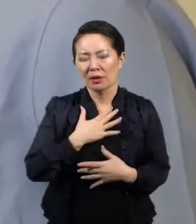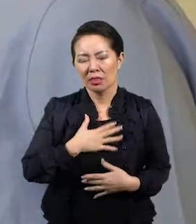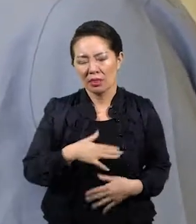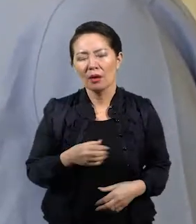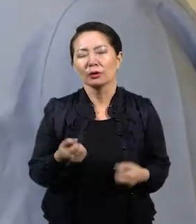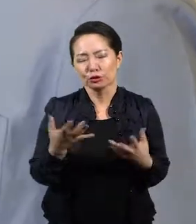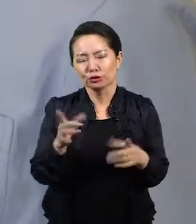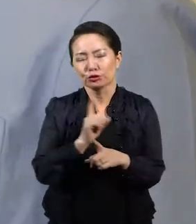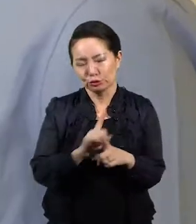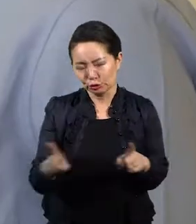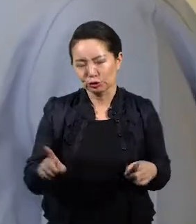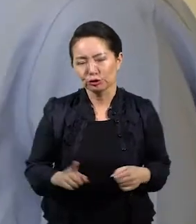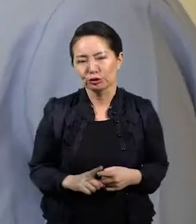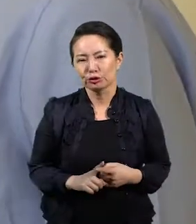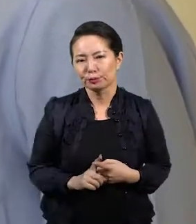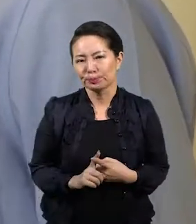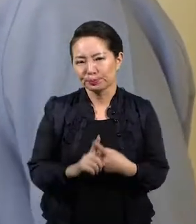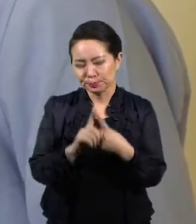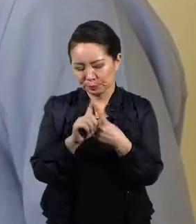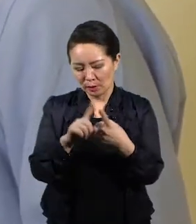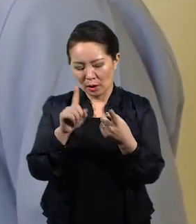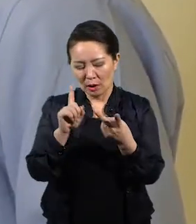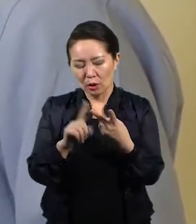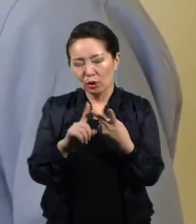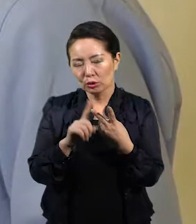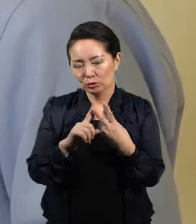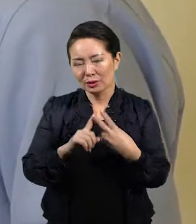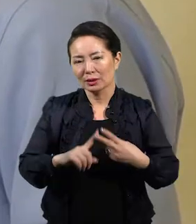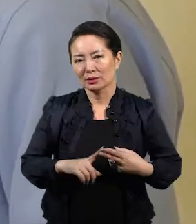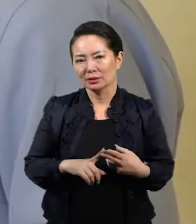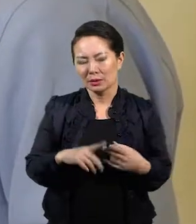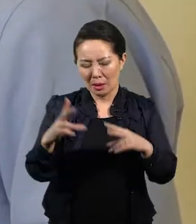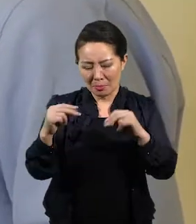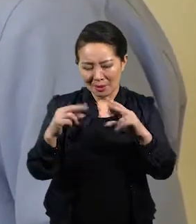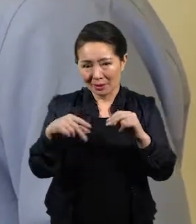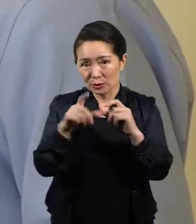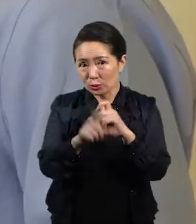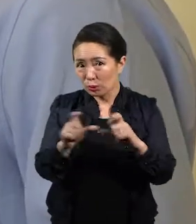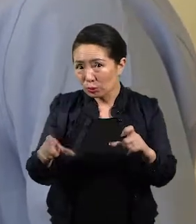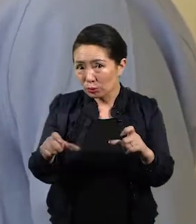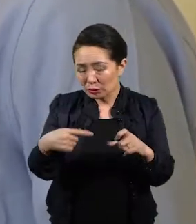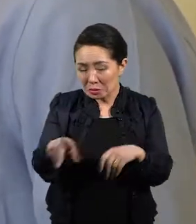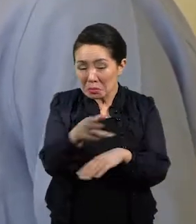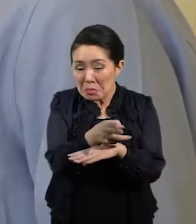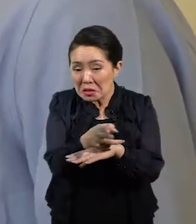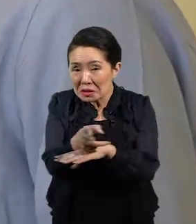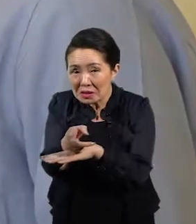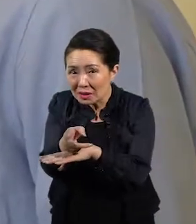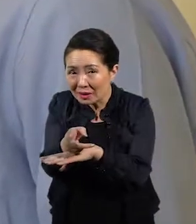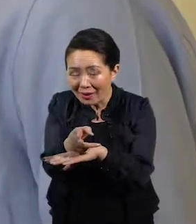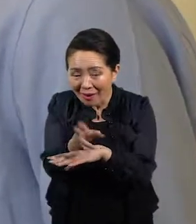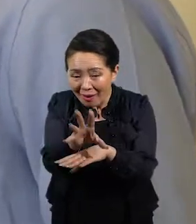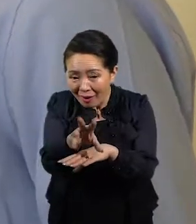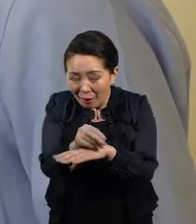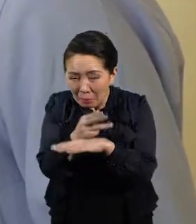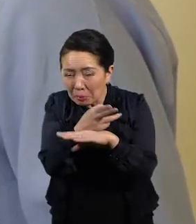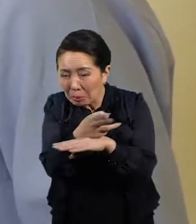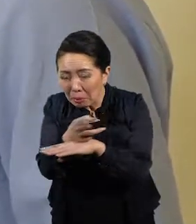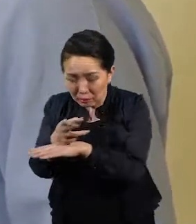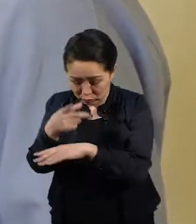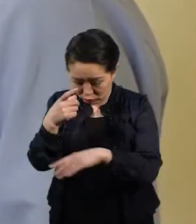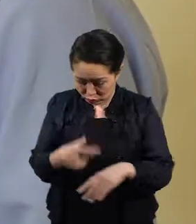амгалан байдлыг зөрчиж гэнэ гэж бодож байгаа. Тэгээ хоёр дээр оролт иргэд маргалдсан хүмүүсийн бичлэгийг нь олон нийтэд